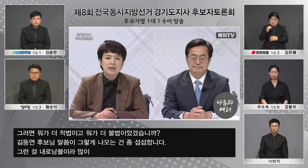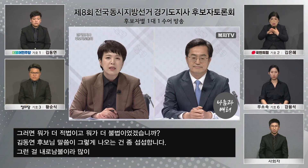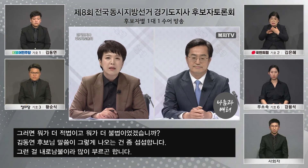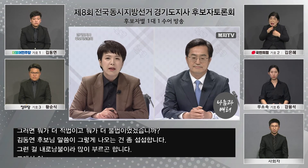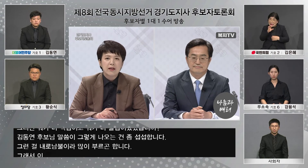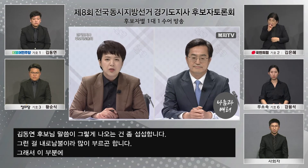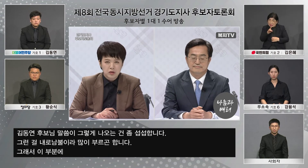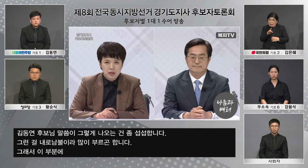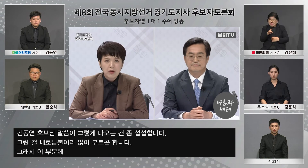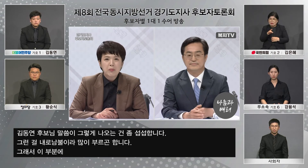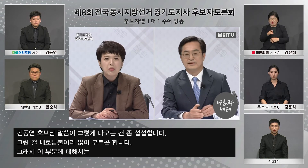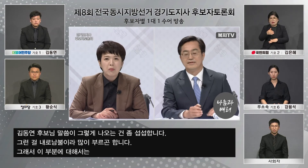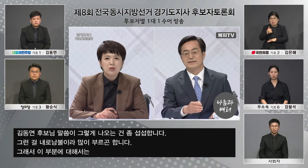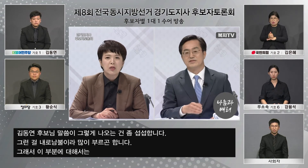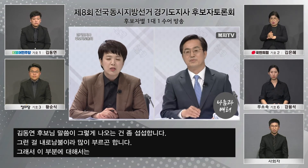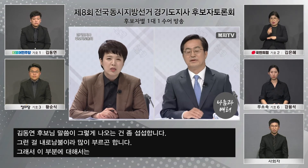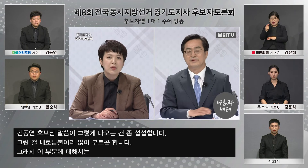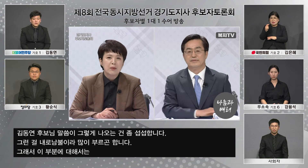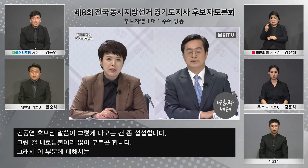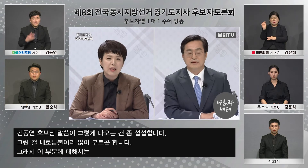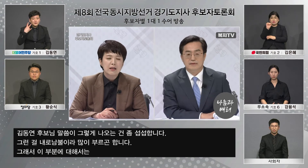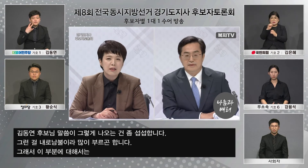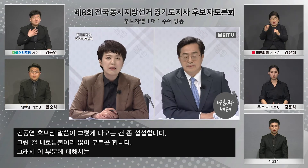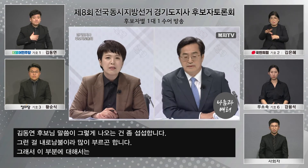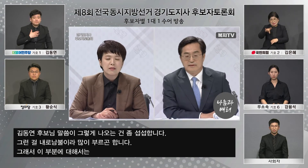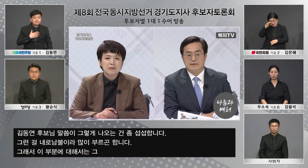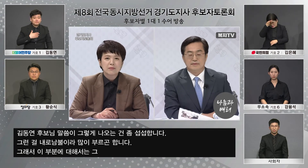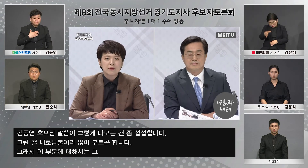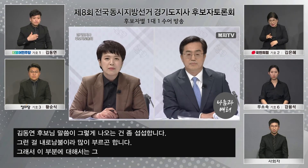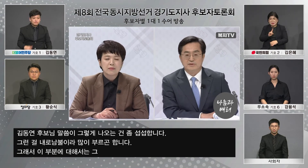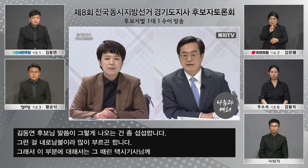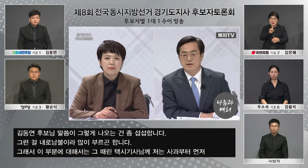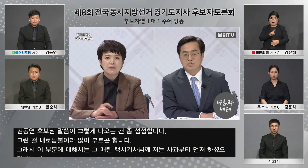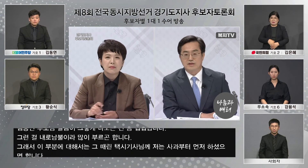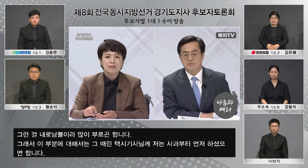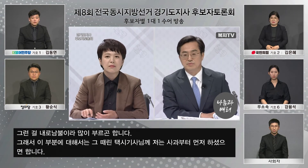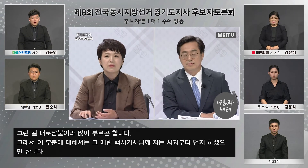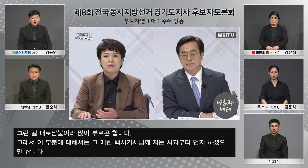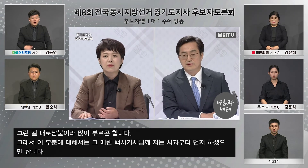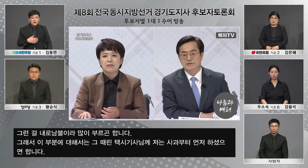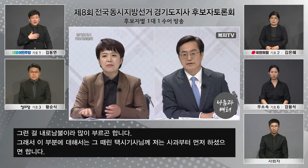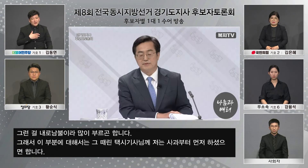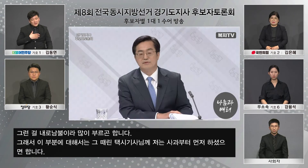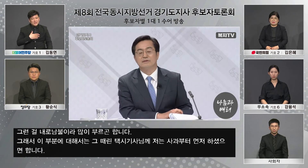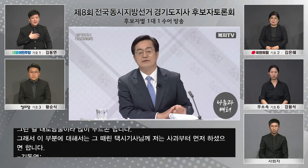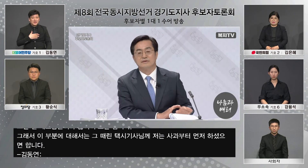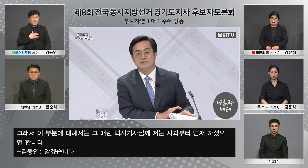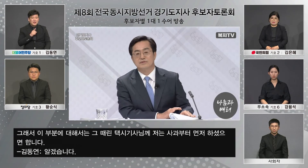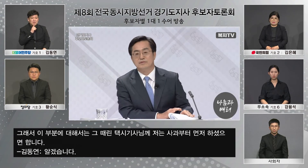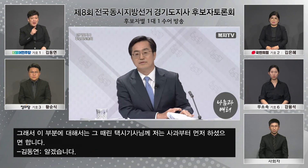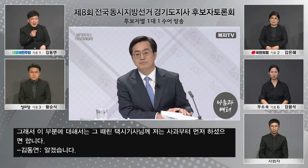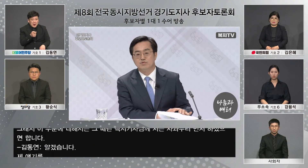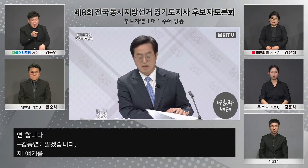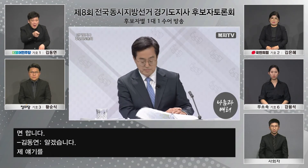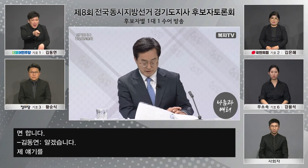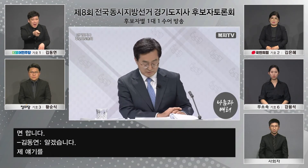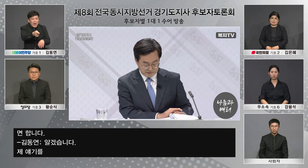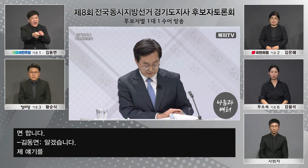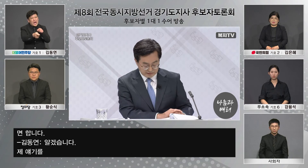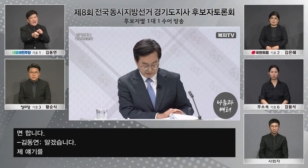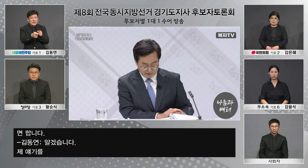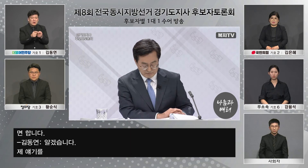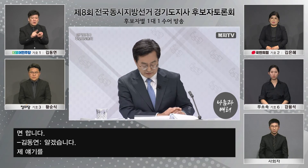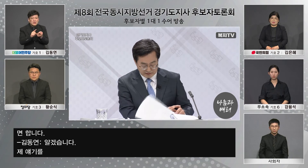택시 기사님께 저는 사과부터 네, 먼저 알겠습니다. 하셨으면 합니다. 뭐 제 얘기를 또 자꾸 물고 늘어지시네요. 또 참